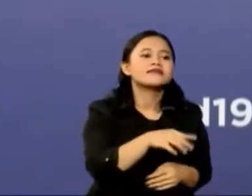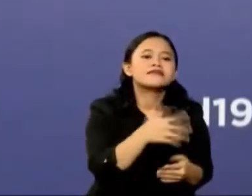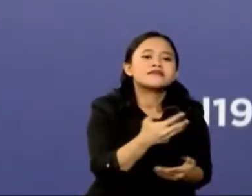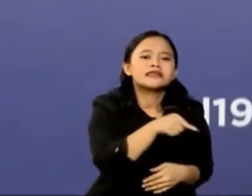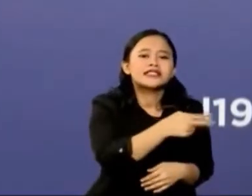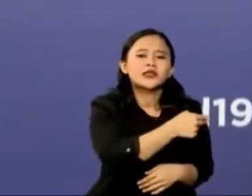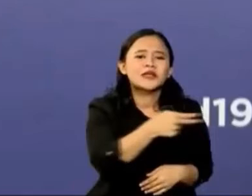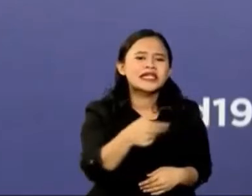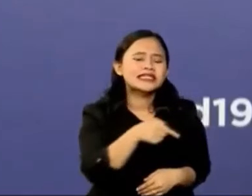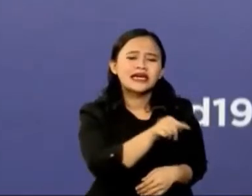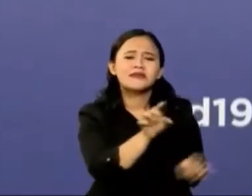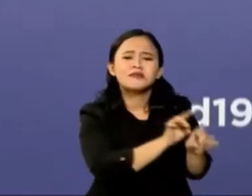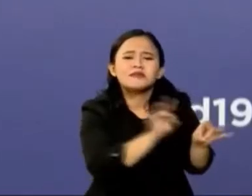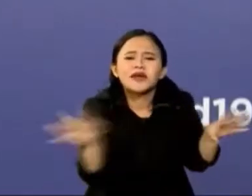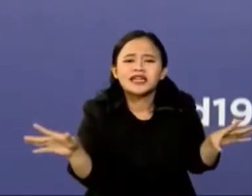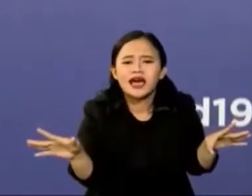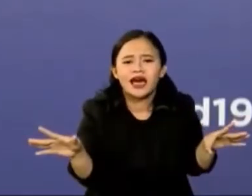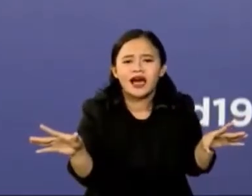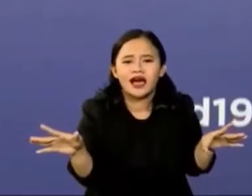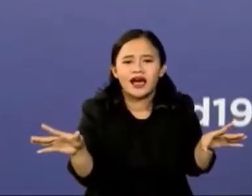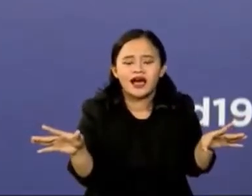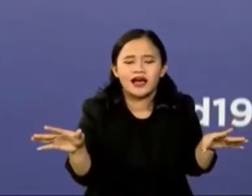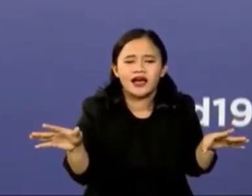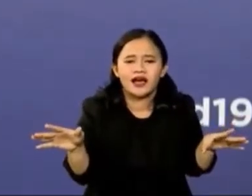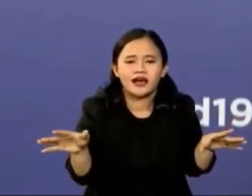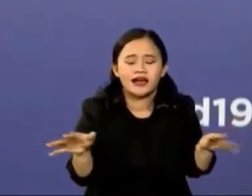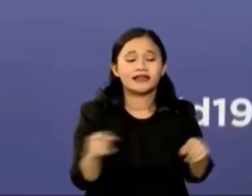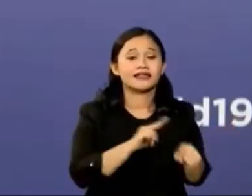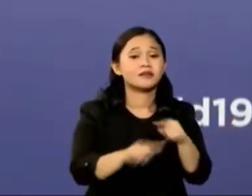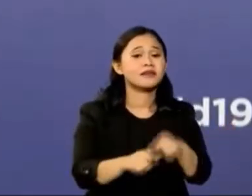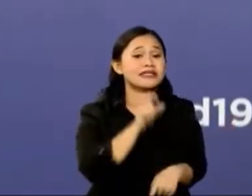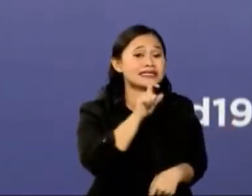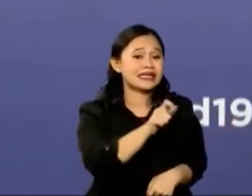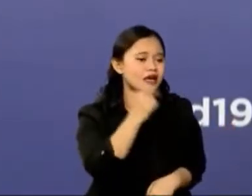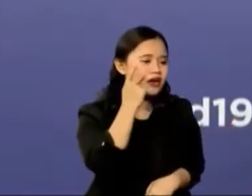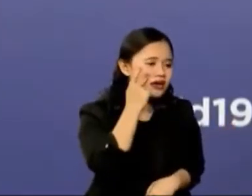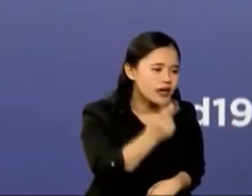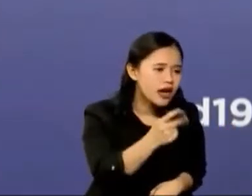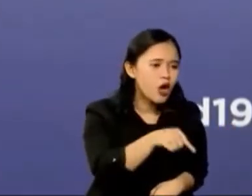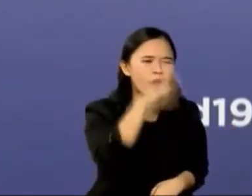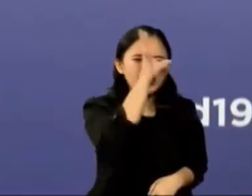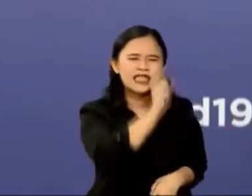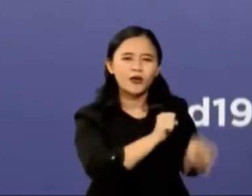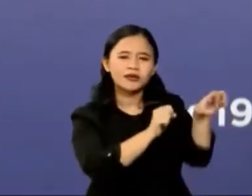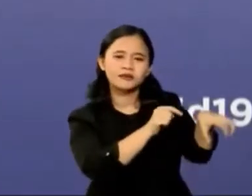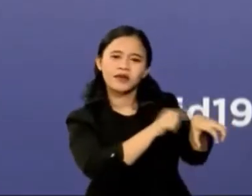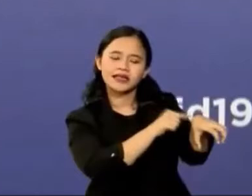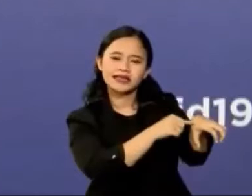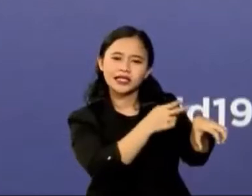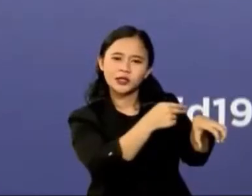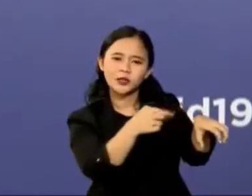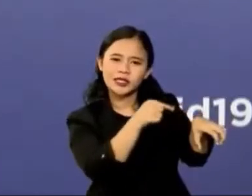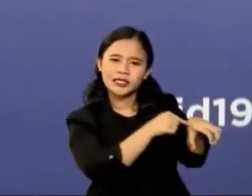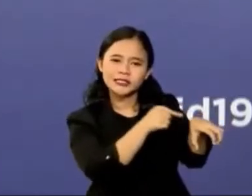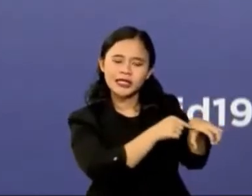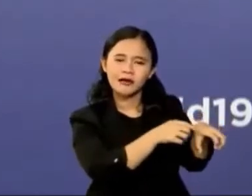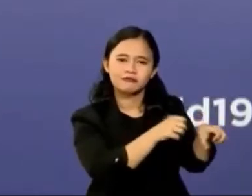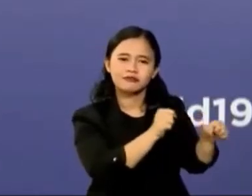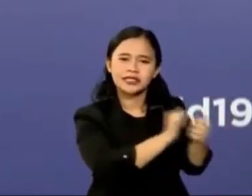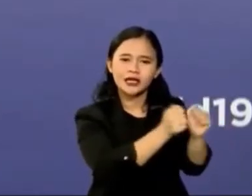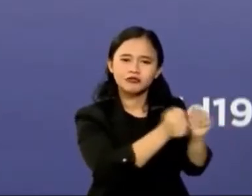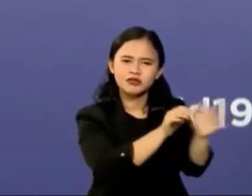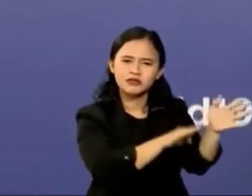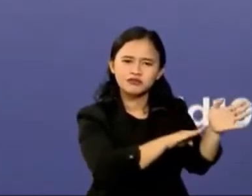sedikit dibanding dengan tanah air kita. Tetapi bagaimana kita menangani daerah dengan ancaman epidemi yang tinggi, kita sebenarnya